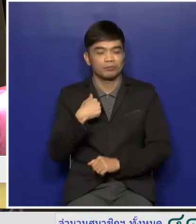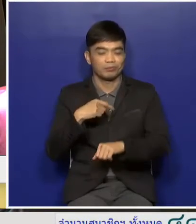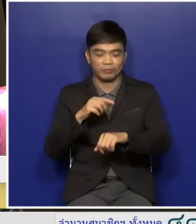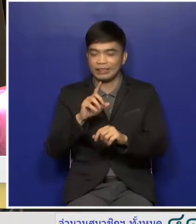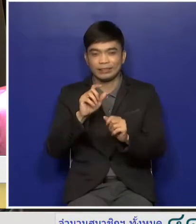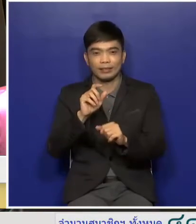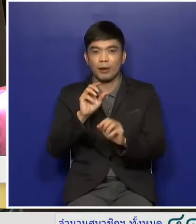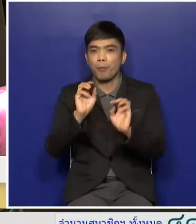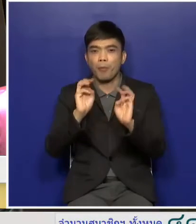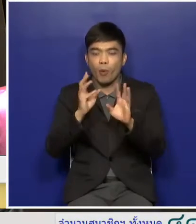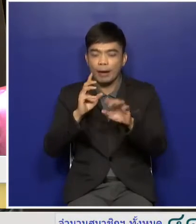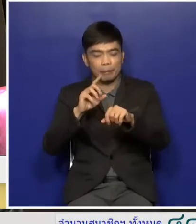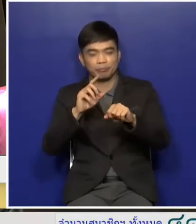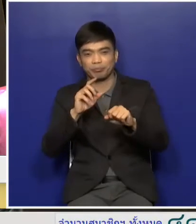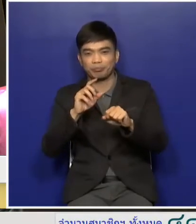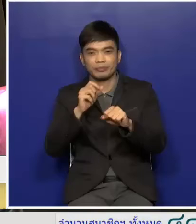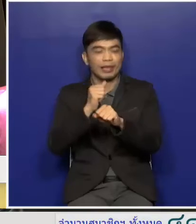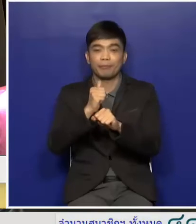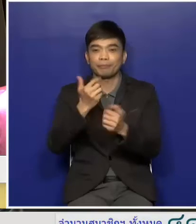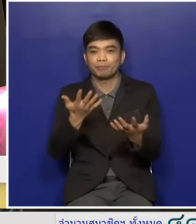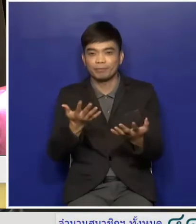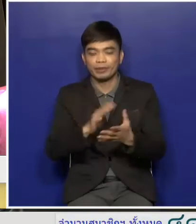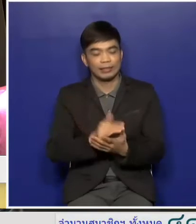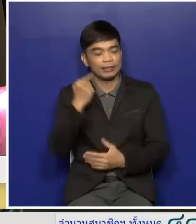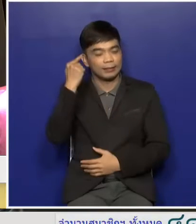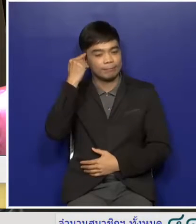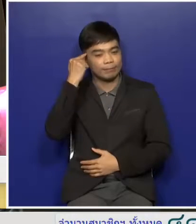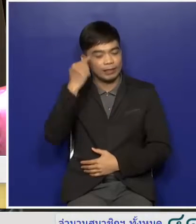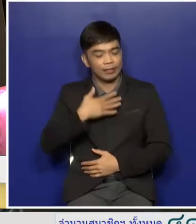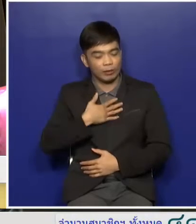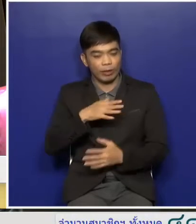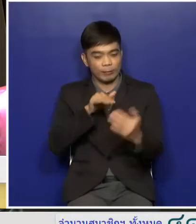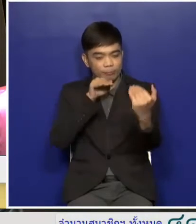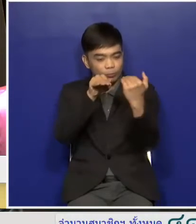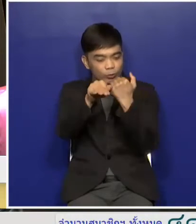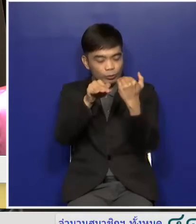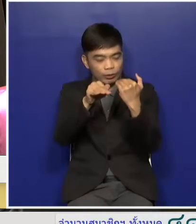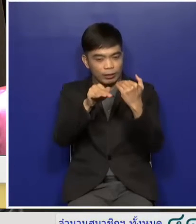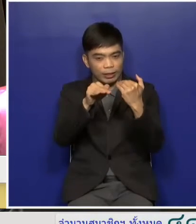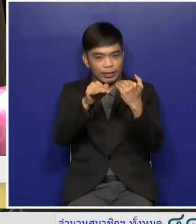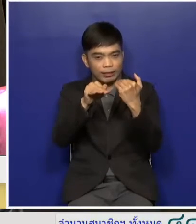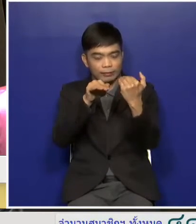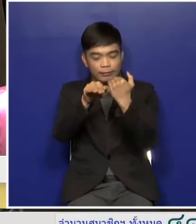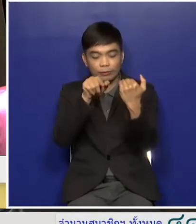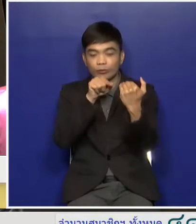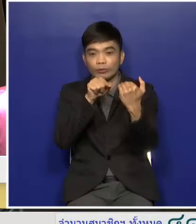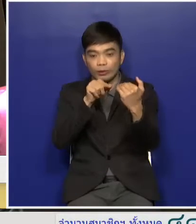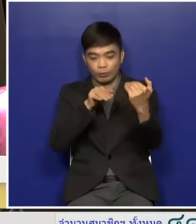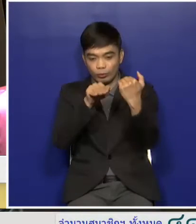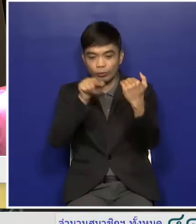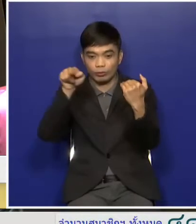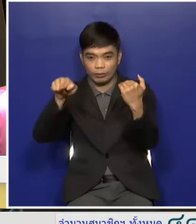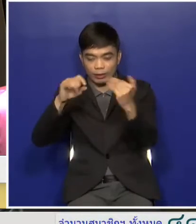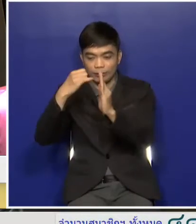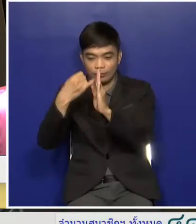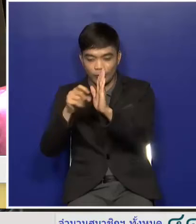ขอให้กมทังหวงของกระสวกajaดหล ได้หาวิธีการ Electroทจะเชื่มระห่างจากจัส